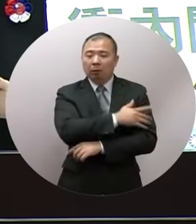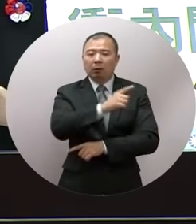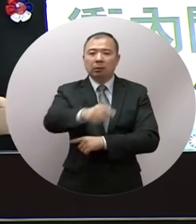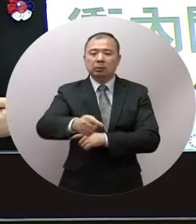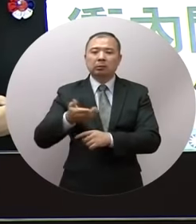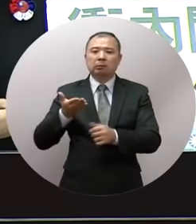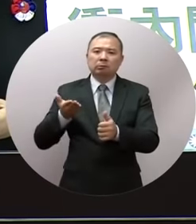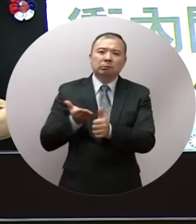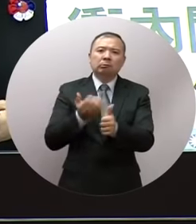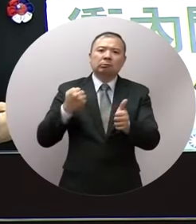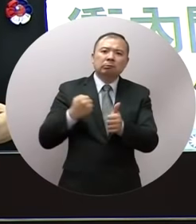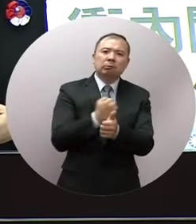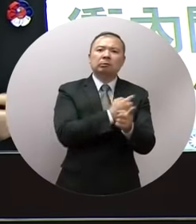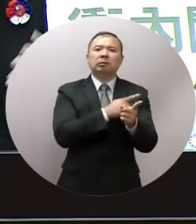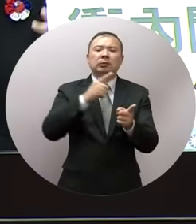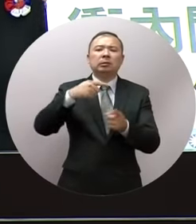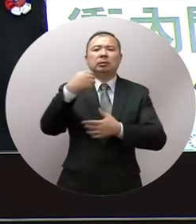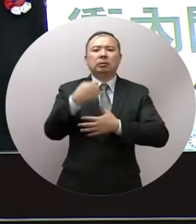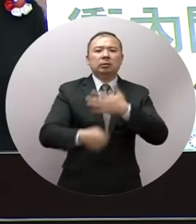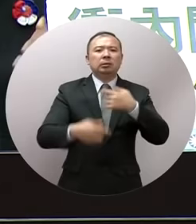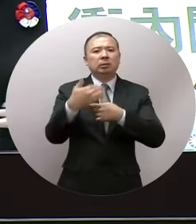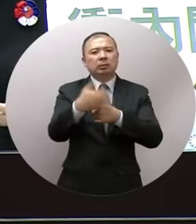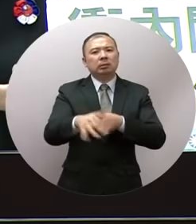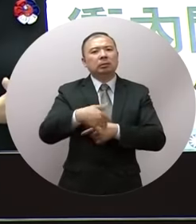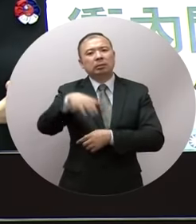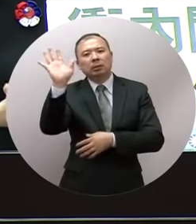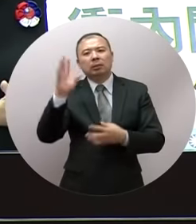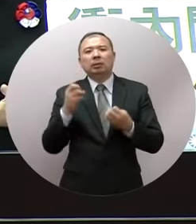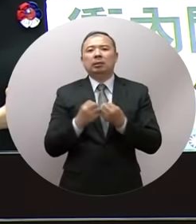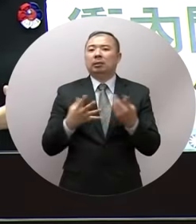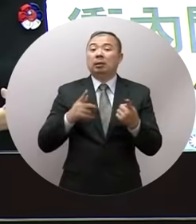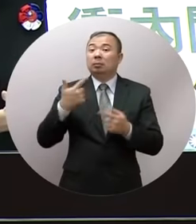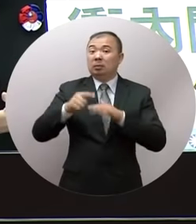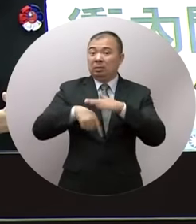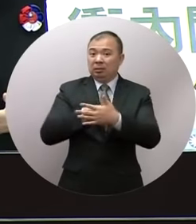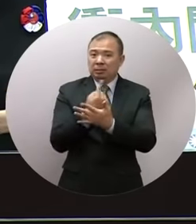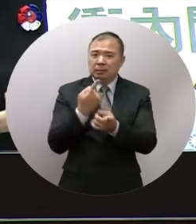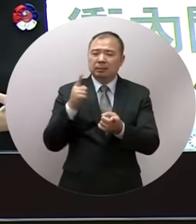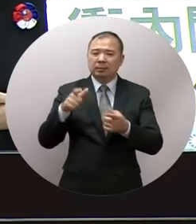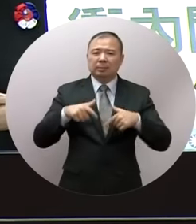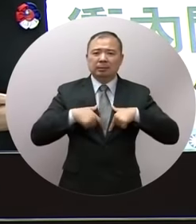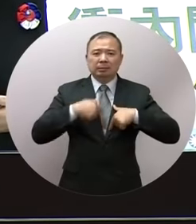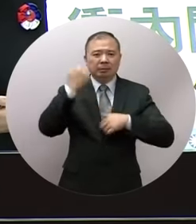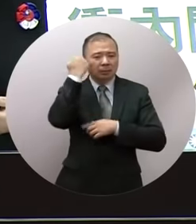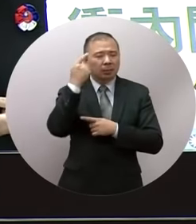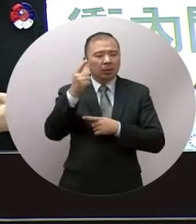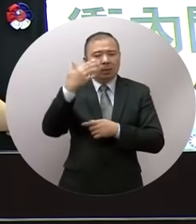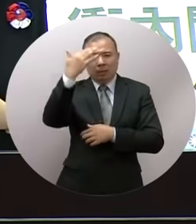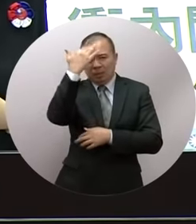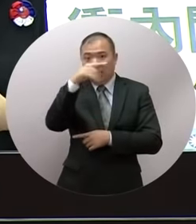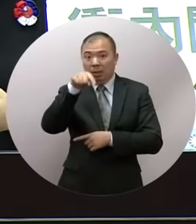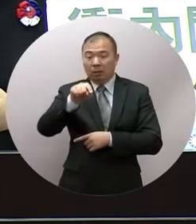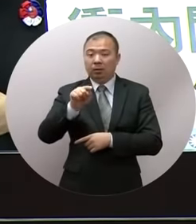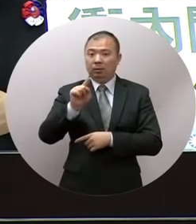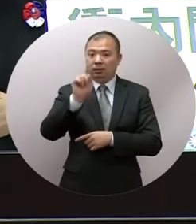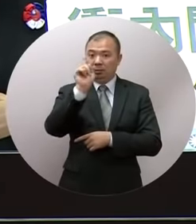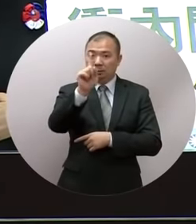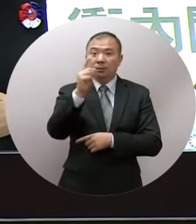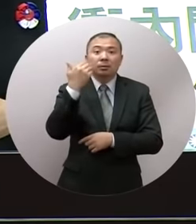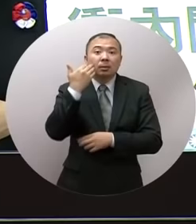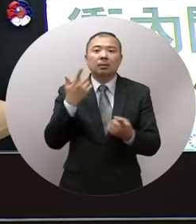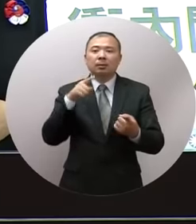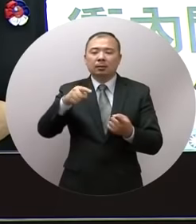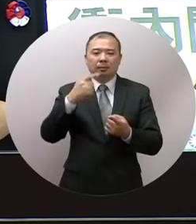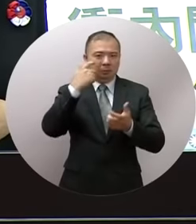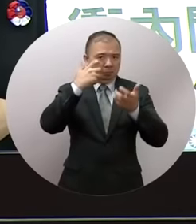实不是只有心酸而已，因为还好好家仔，我有一个上爱警察、上重视警察的院